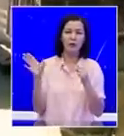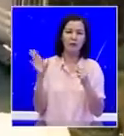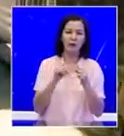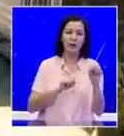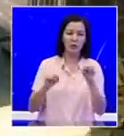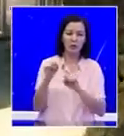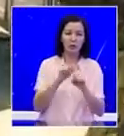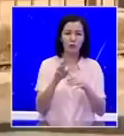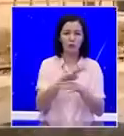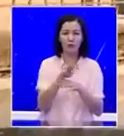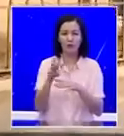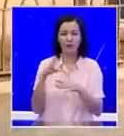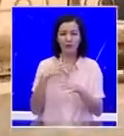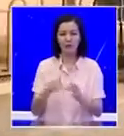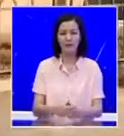дезинфекцияланды.